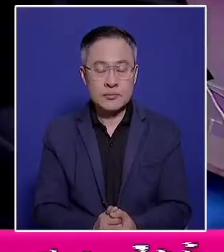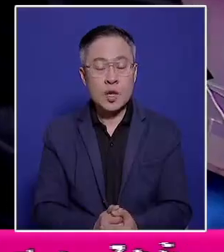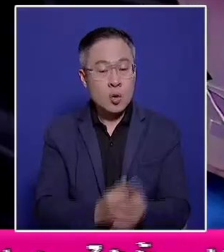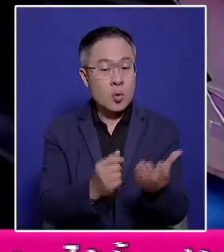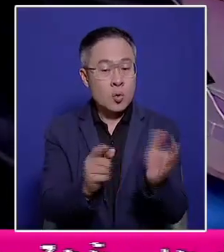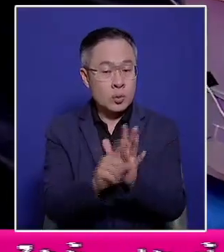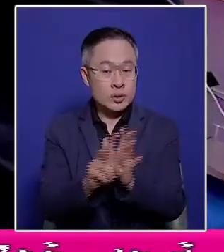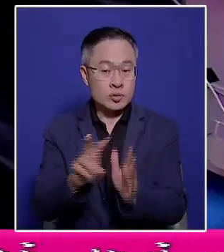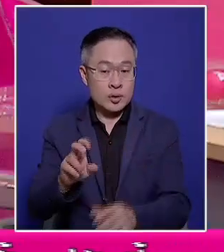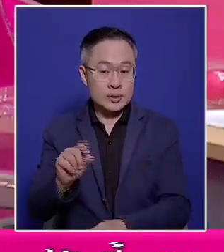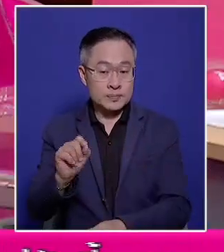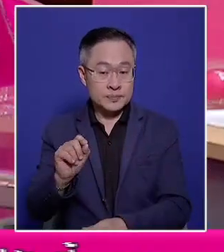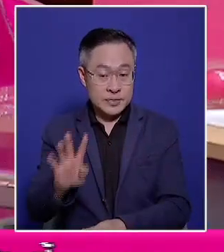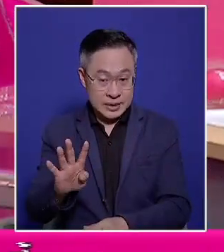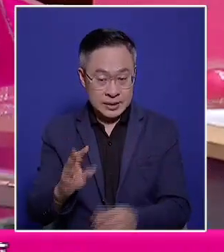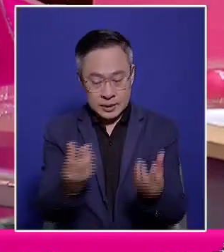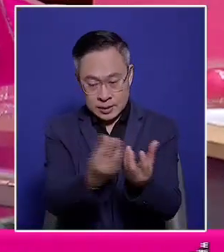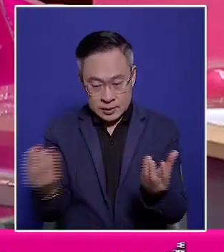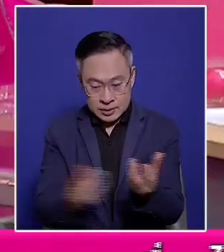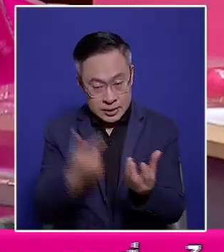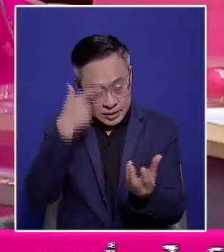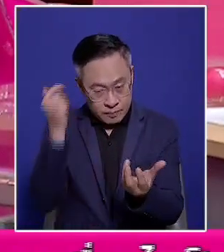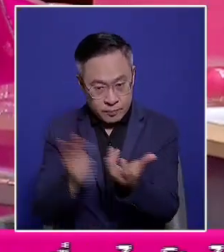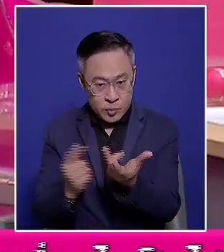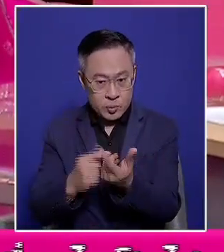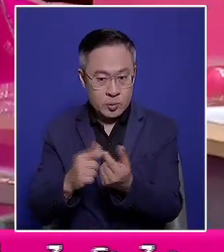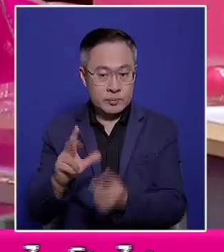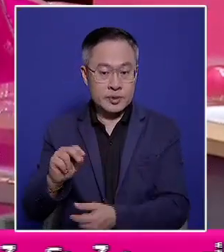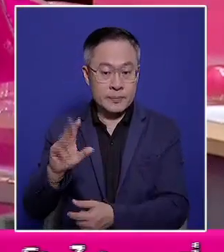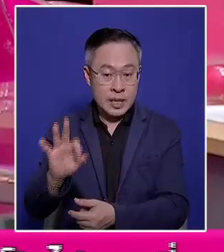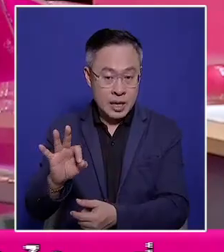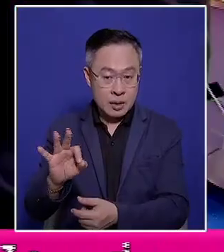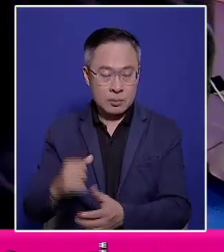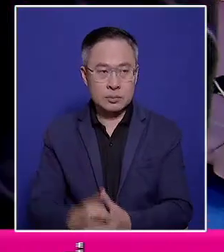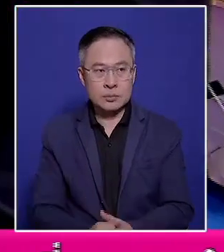งวดที่224จำนวน39ลูก